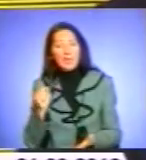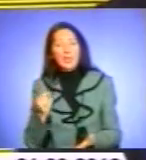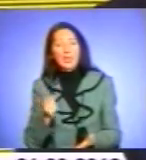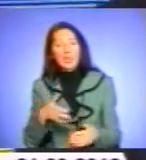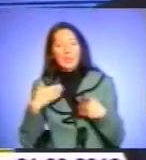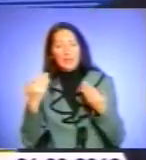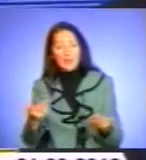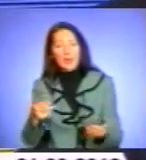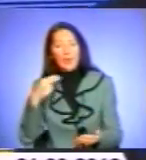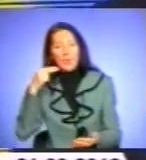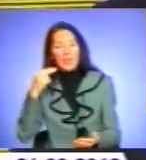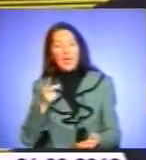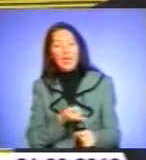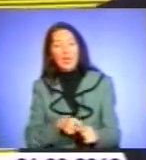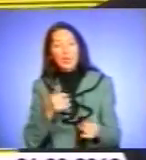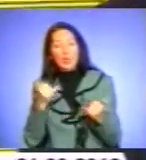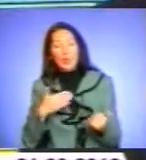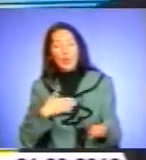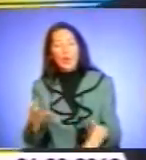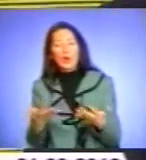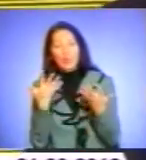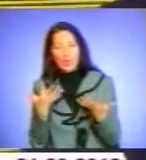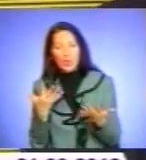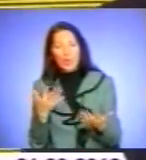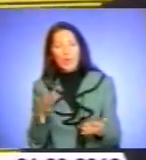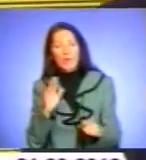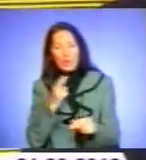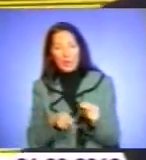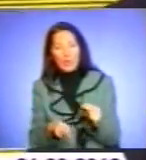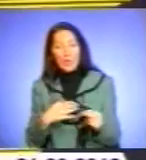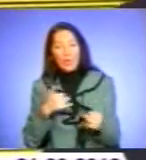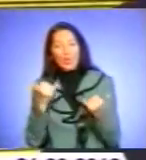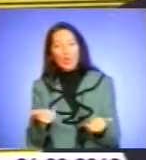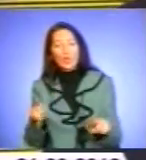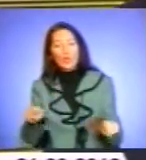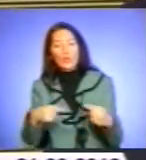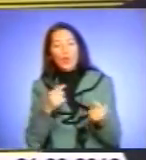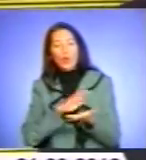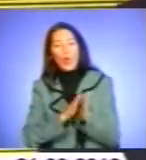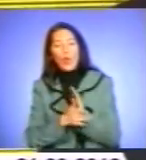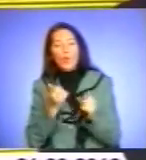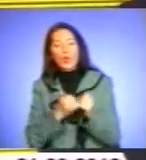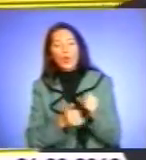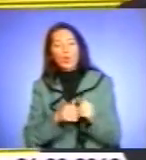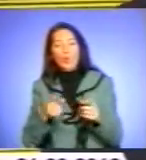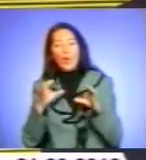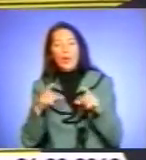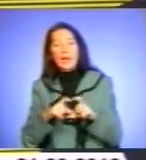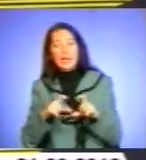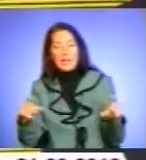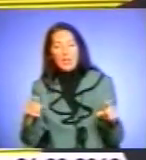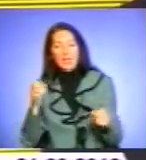які сьогодні ми освітлюємо область на завершенні. Ми сьогодні створюємо умови в кожному закладі культури, в першу чергу